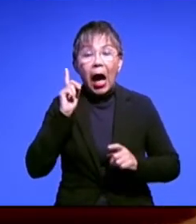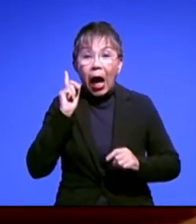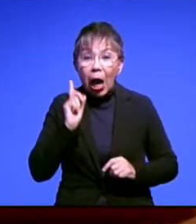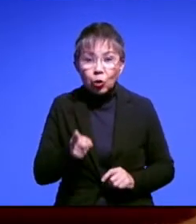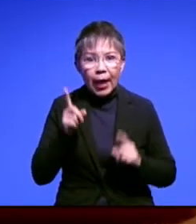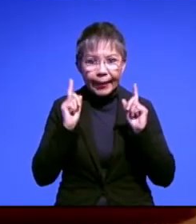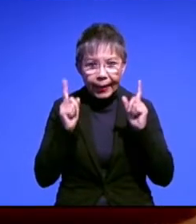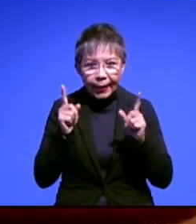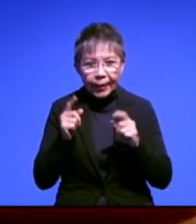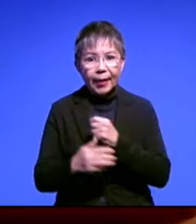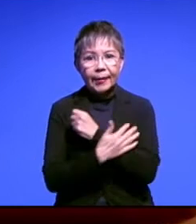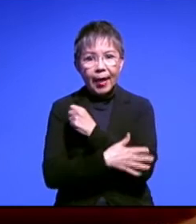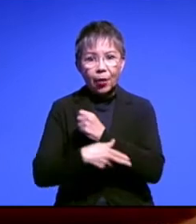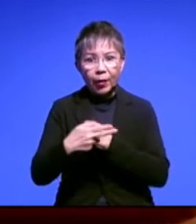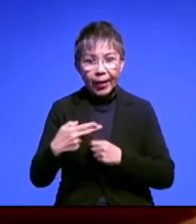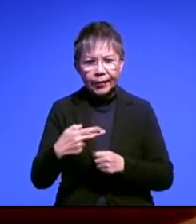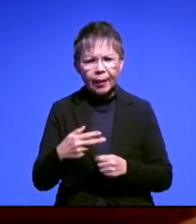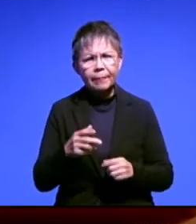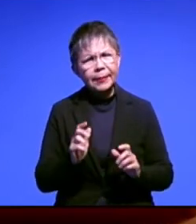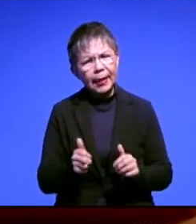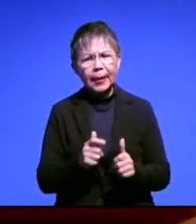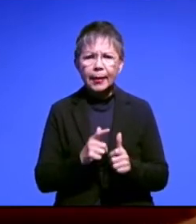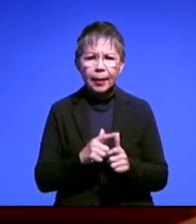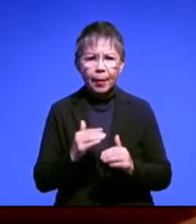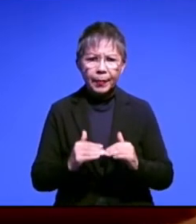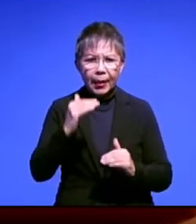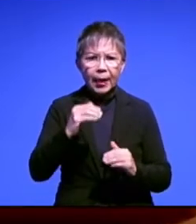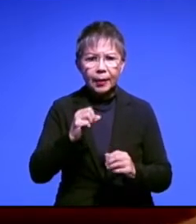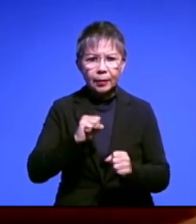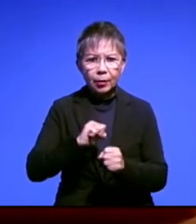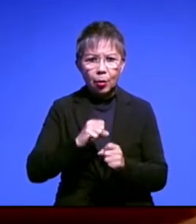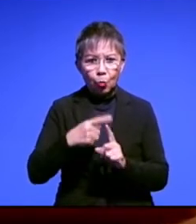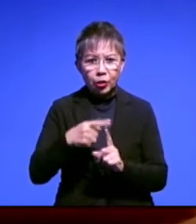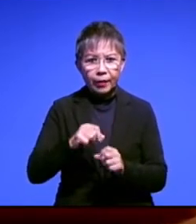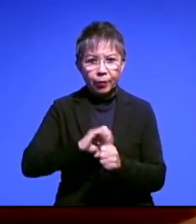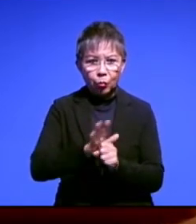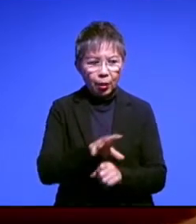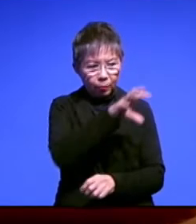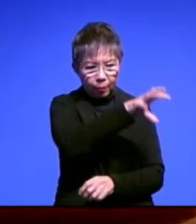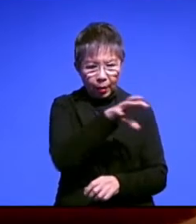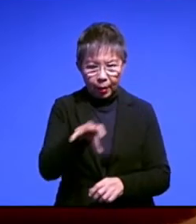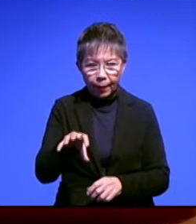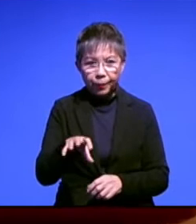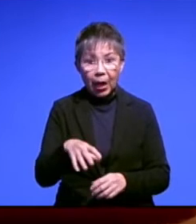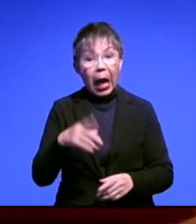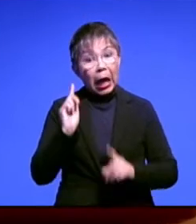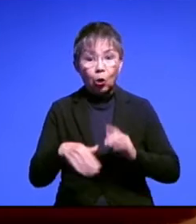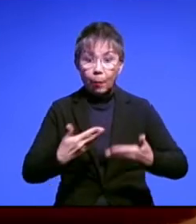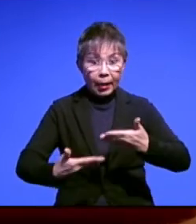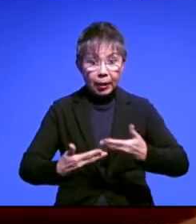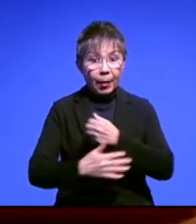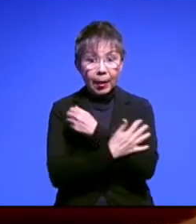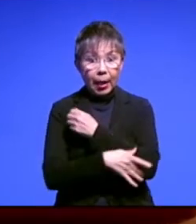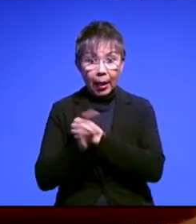di negara kita walaupun ada peningkatan kasus positif di beberapa daerah tetapi kalau dibandingkan